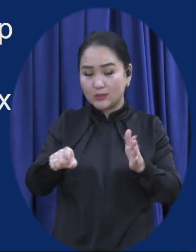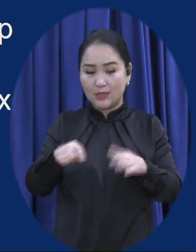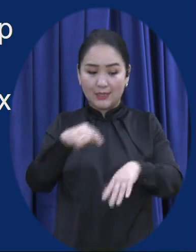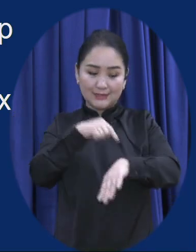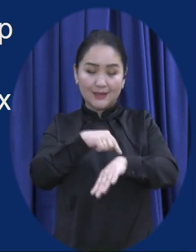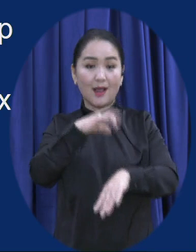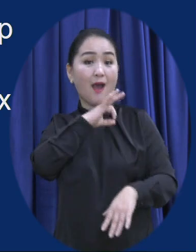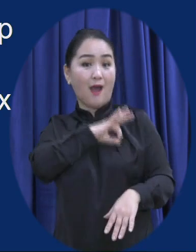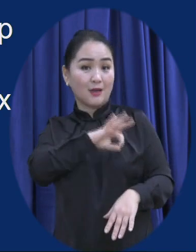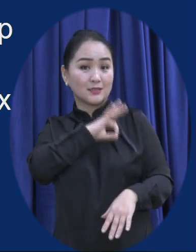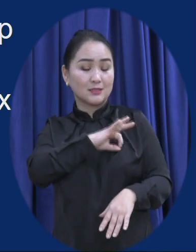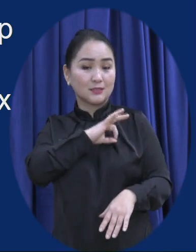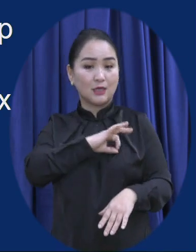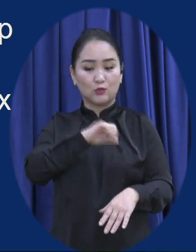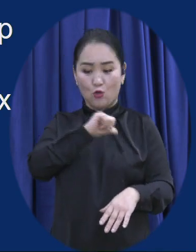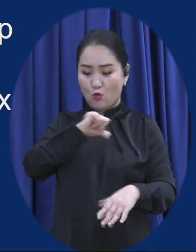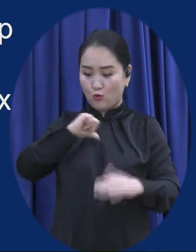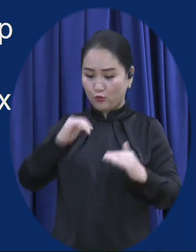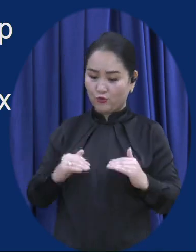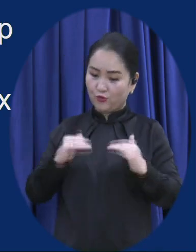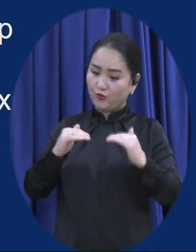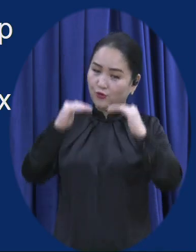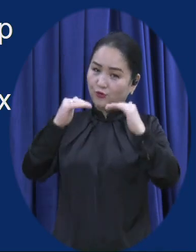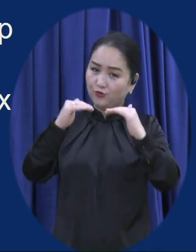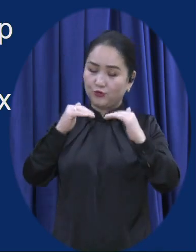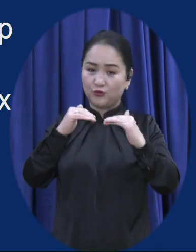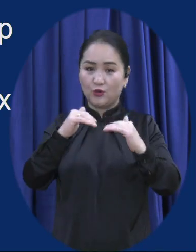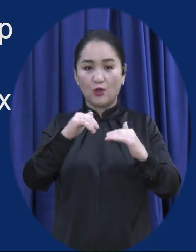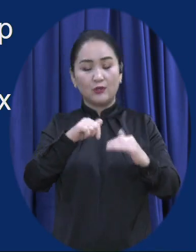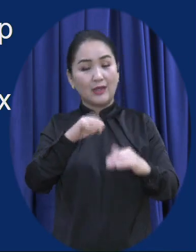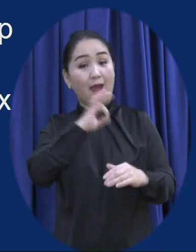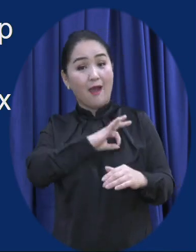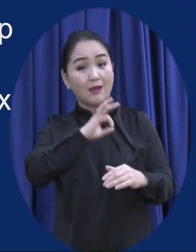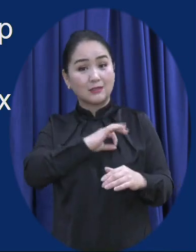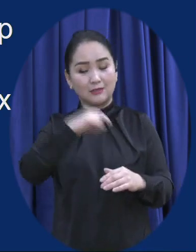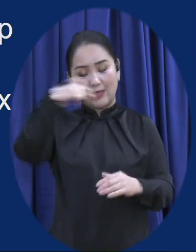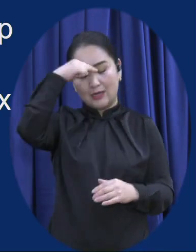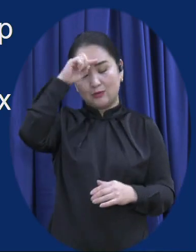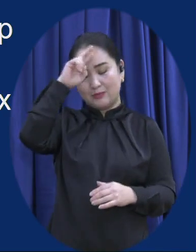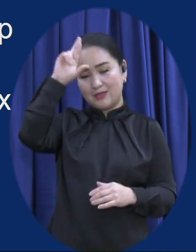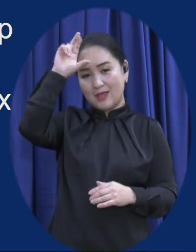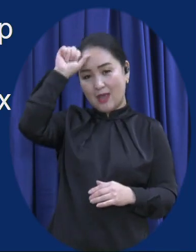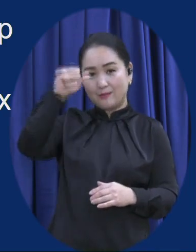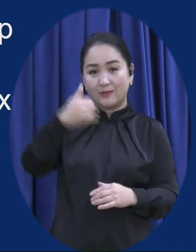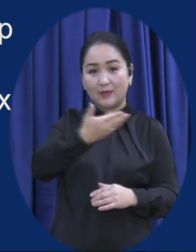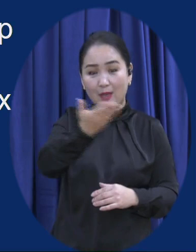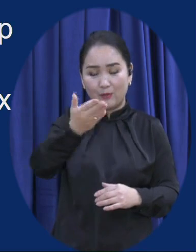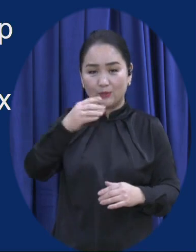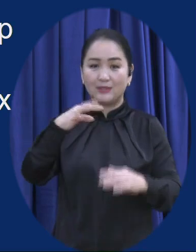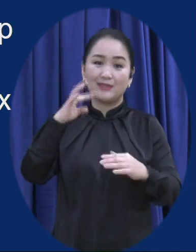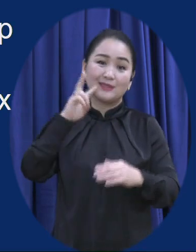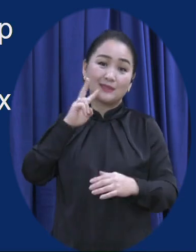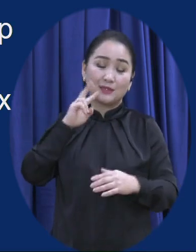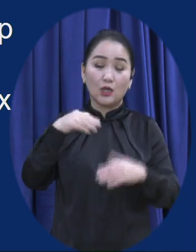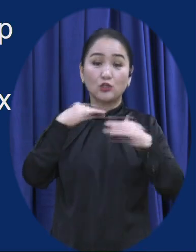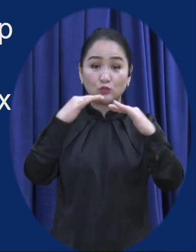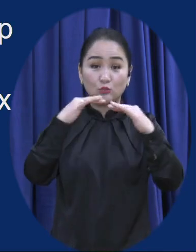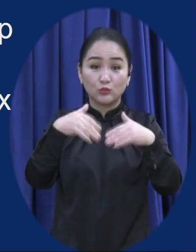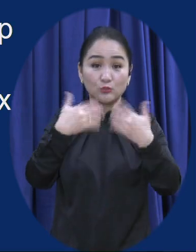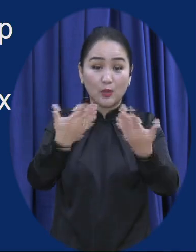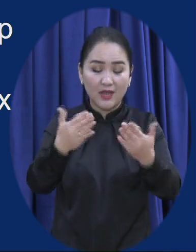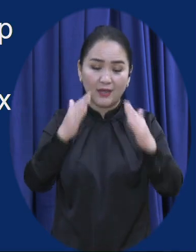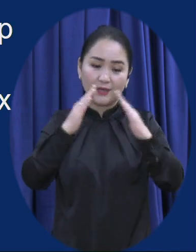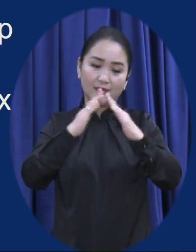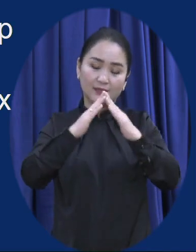бол биднийг өөрийгөө хөгжүүлэх боломж одоо болгон ашиглахыг бол эрүүл мэндийн яамнаас та бүхэндээ бол байнга зөвлөж байгаа. За ингээд гэртээ